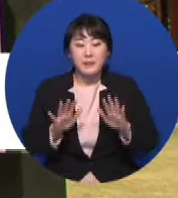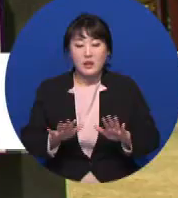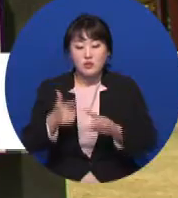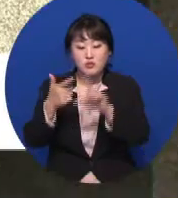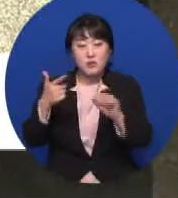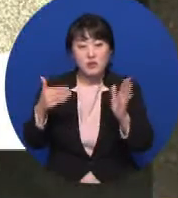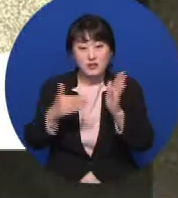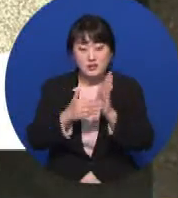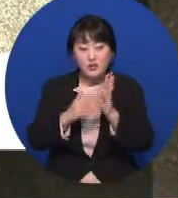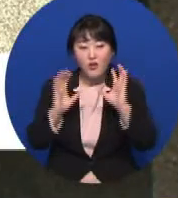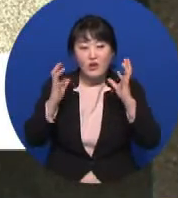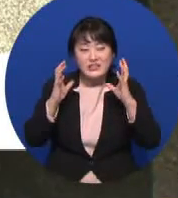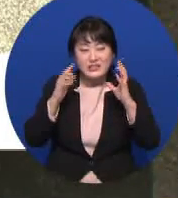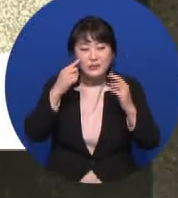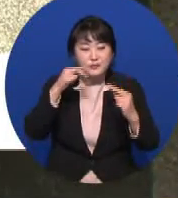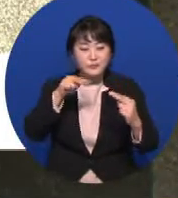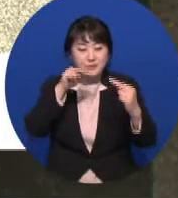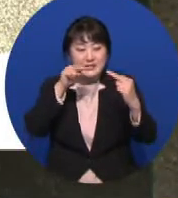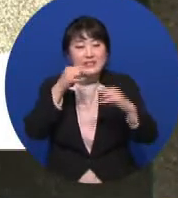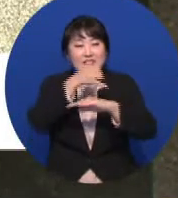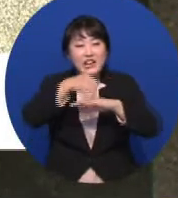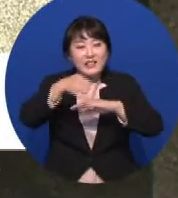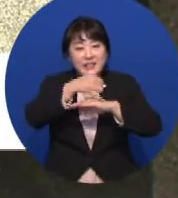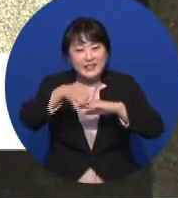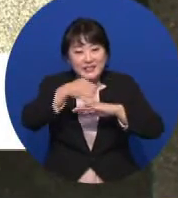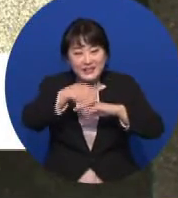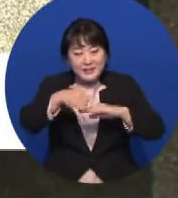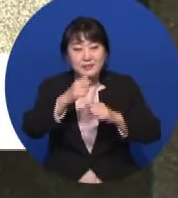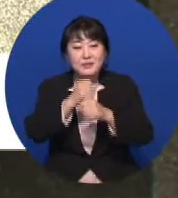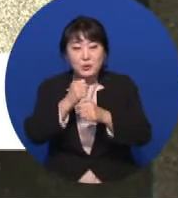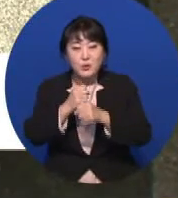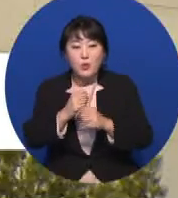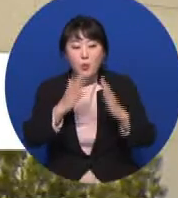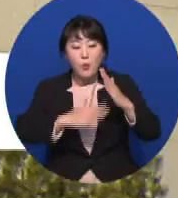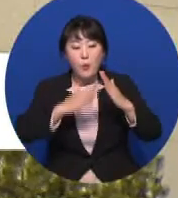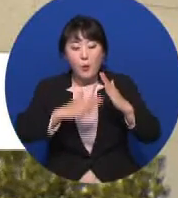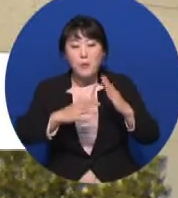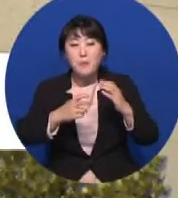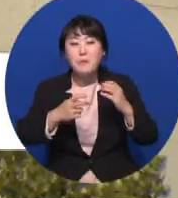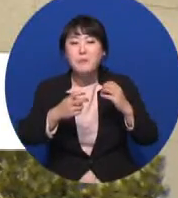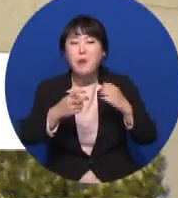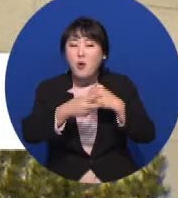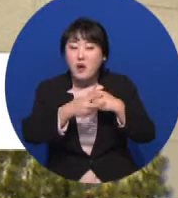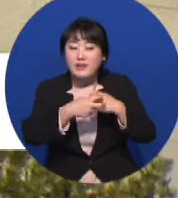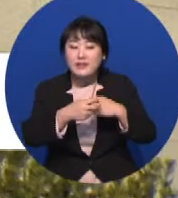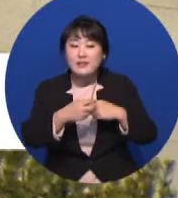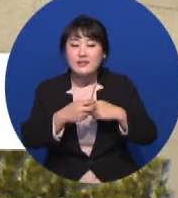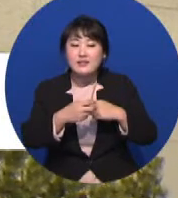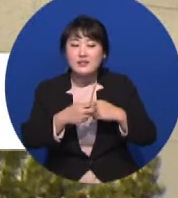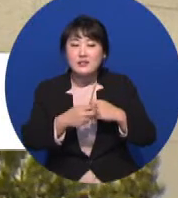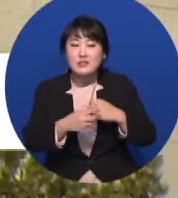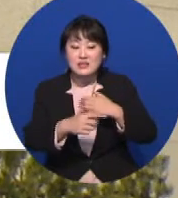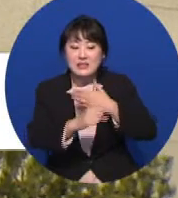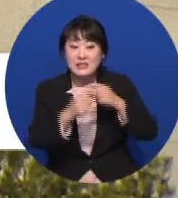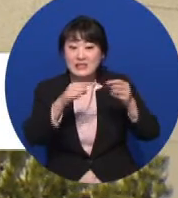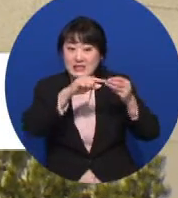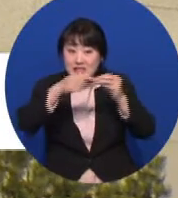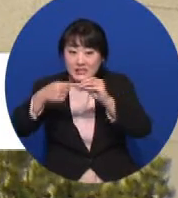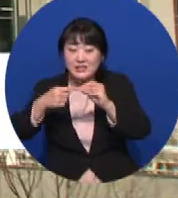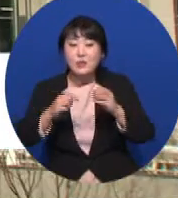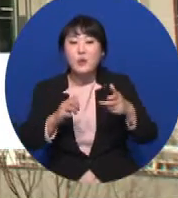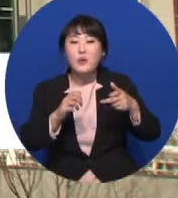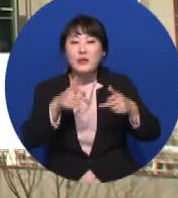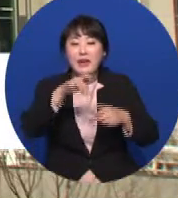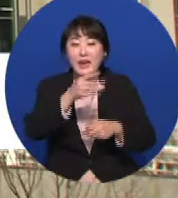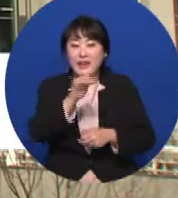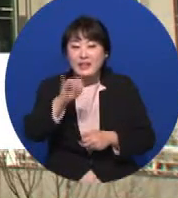6월까지 어린이 눈높이에 맞는 디자인을 개발하고 공공병원 으로서의 비전과 상징성을 담은 슬로건과 캐릭터도